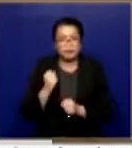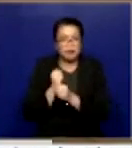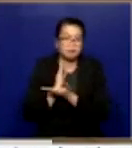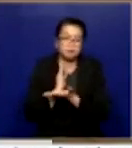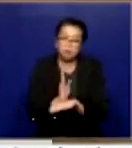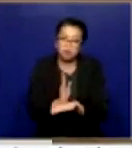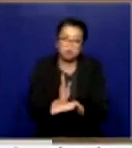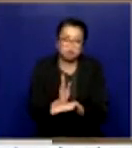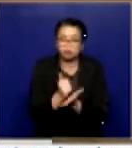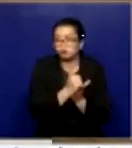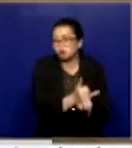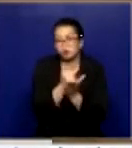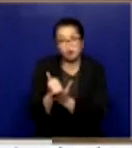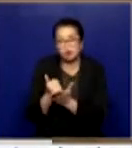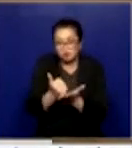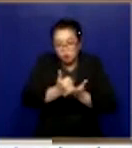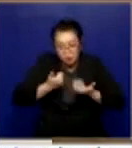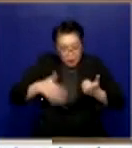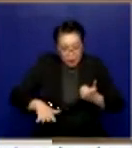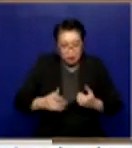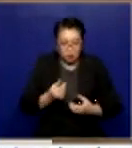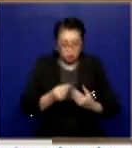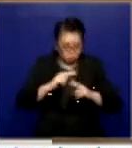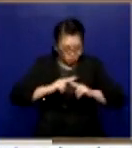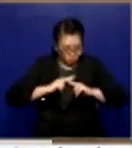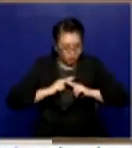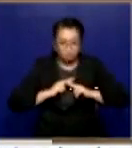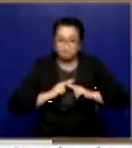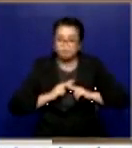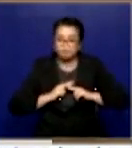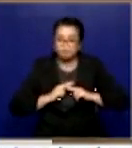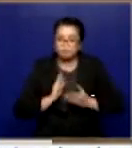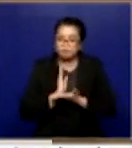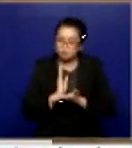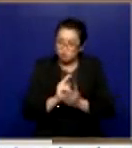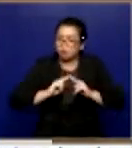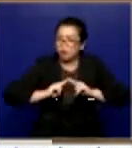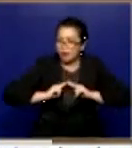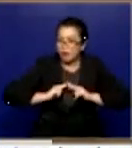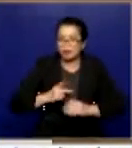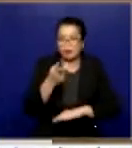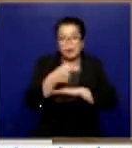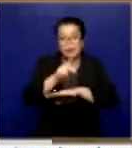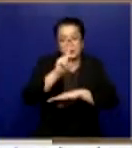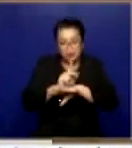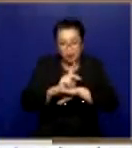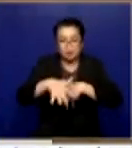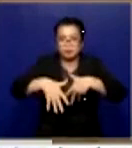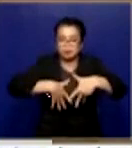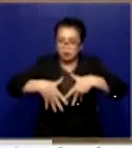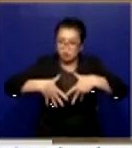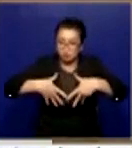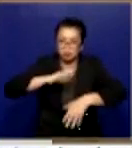ทำกุศลก็มีไม่มีใครช่วยได้นอกจากต้องทำหรือตัวเองท่านประธานสภาท่านสมาชิกกับพี่น้องชน